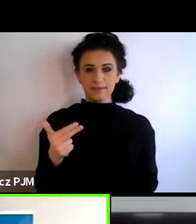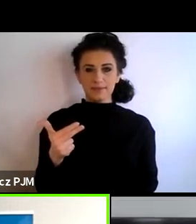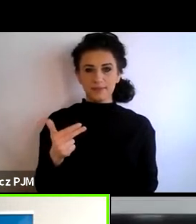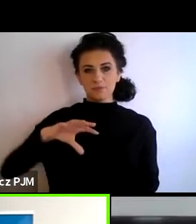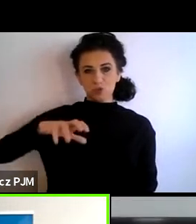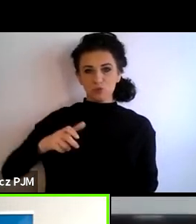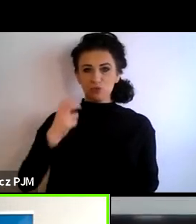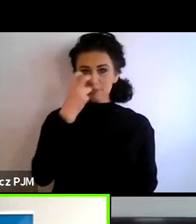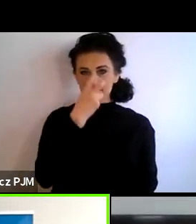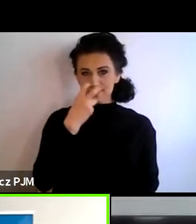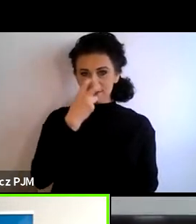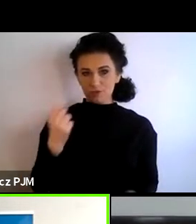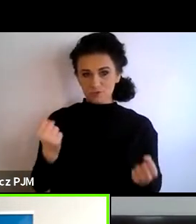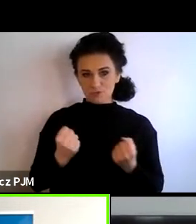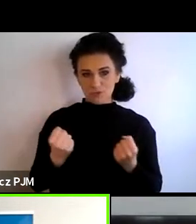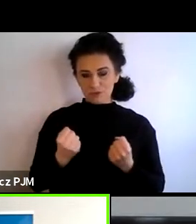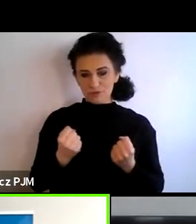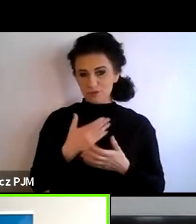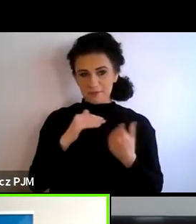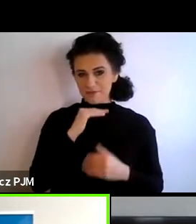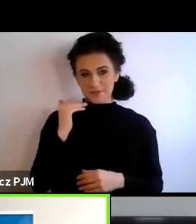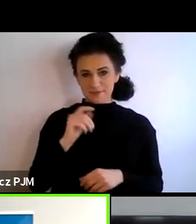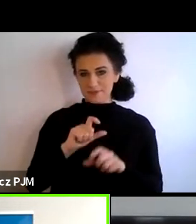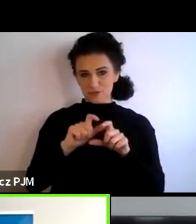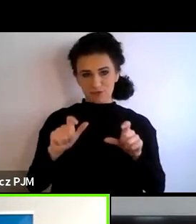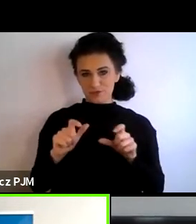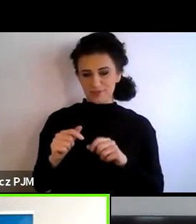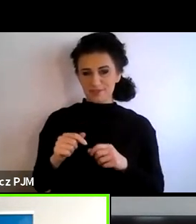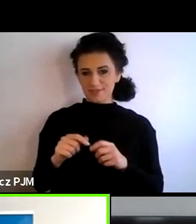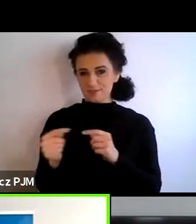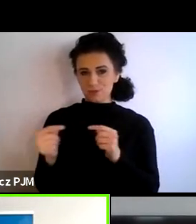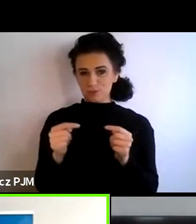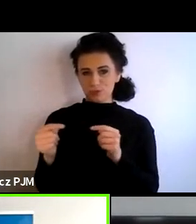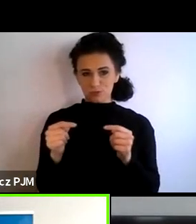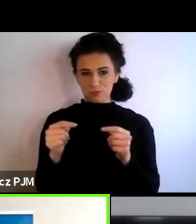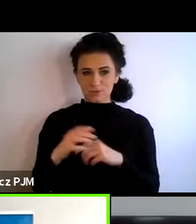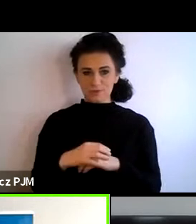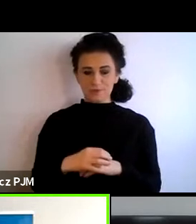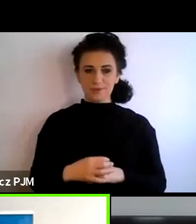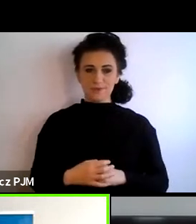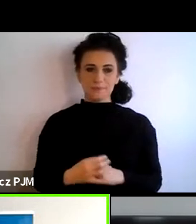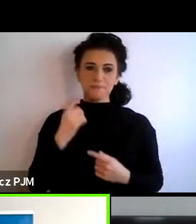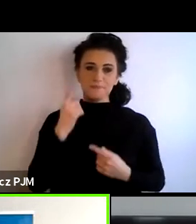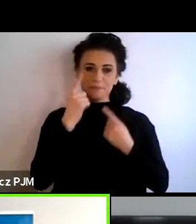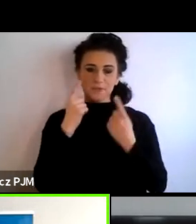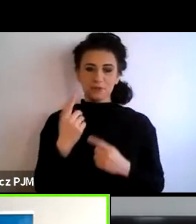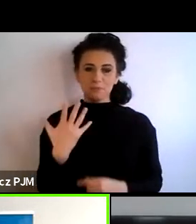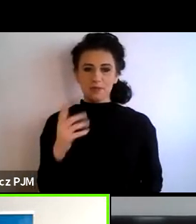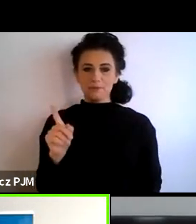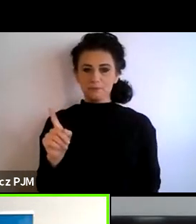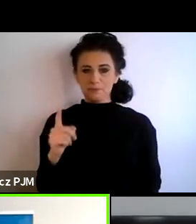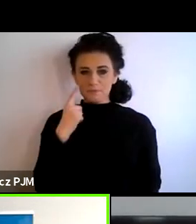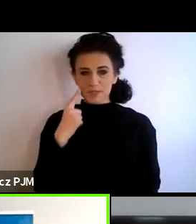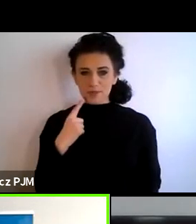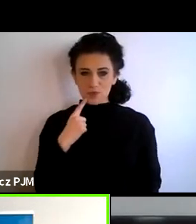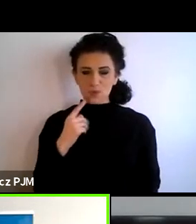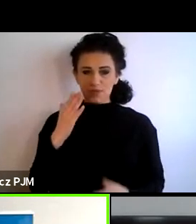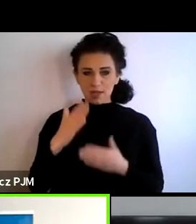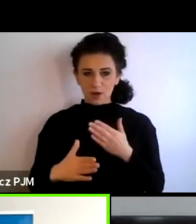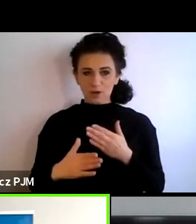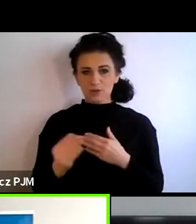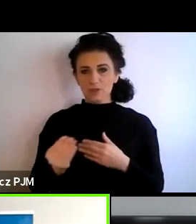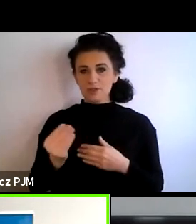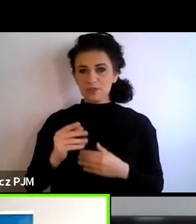nie ma wystarczającego czasu na dyskusję, ale myślę, że tutaj uszczkniemy znowu 5 minutek z zakończenia i Patrycja,